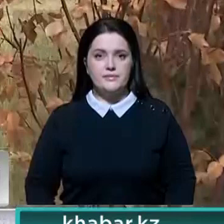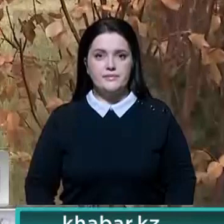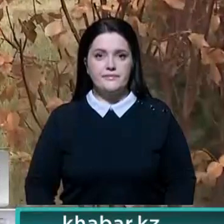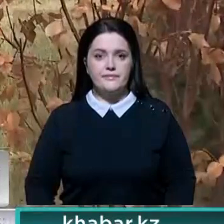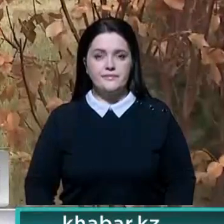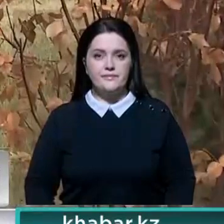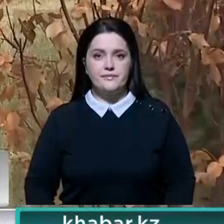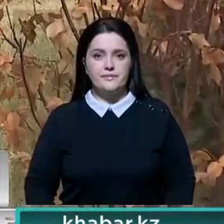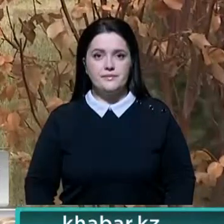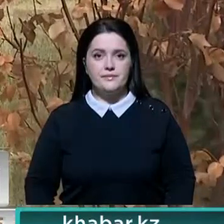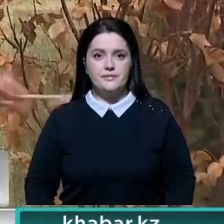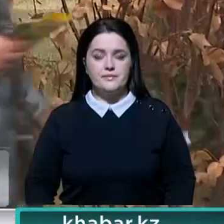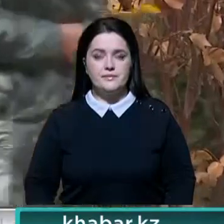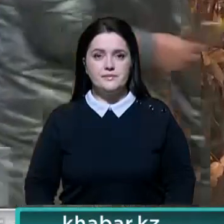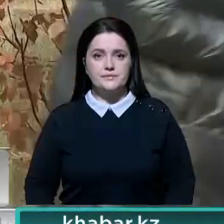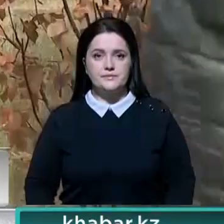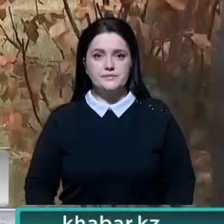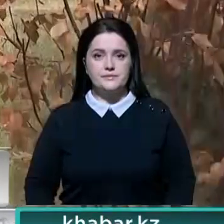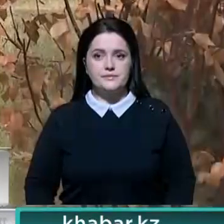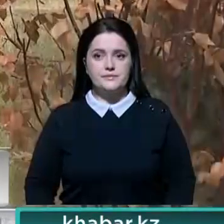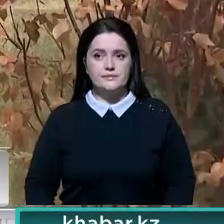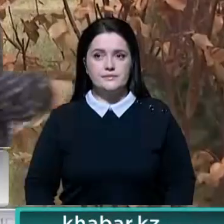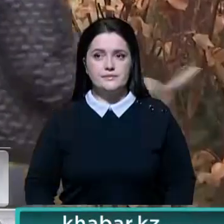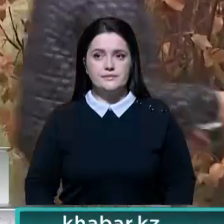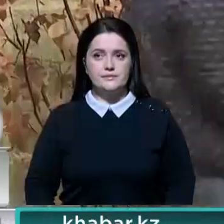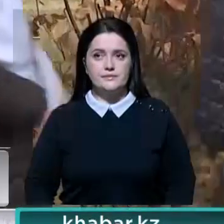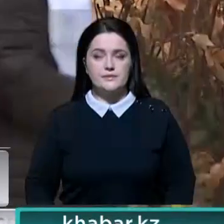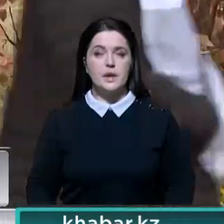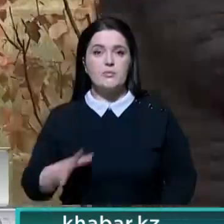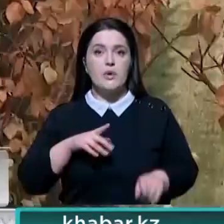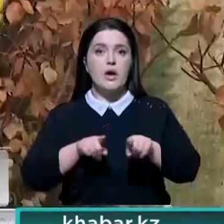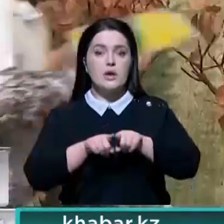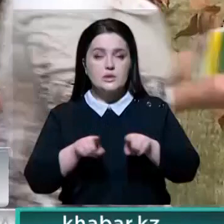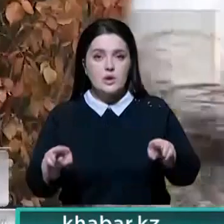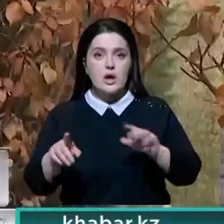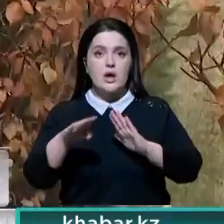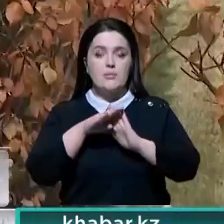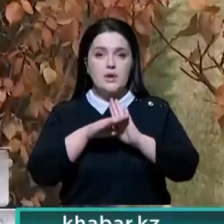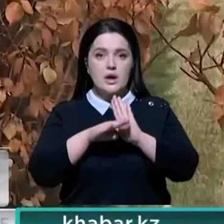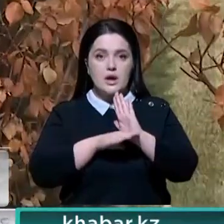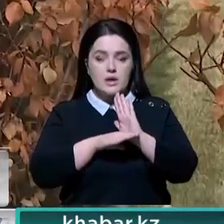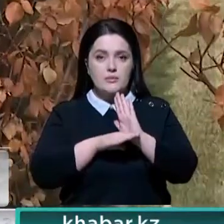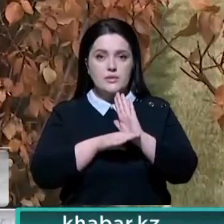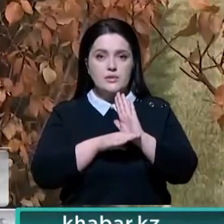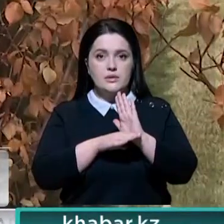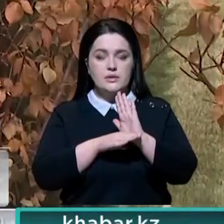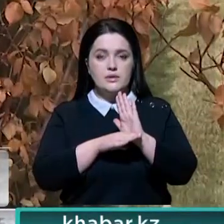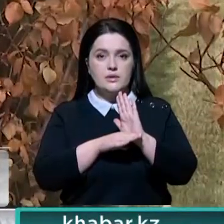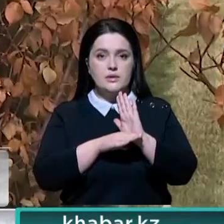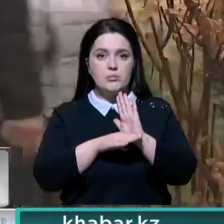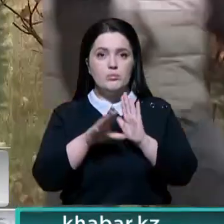АОЛ Демократическая народная партия провели свою агитационную программу. Сегодня много обсуждалось